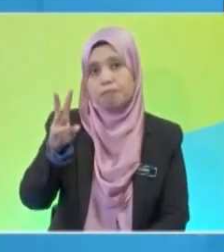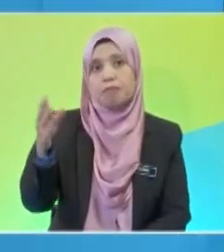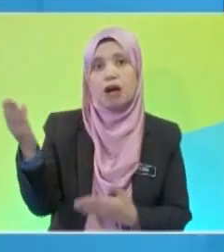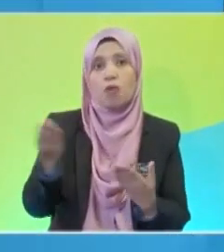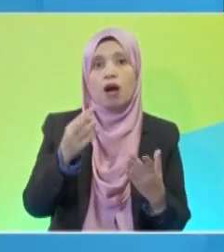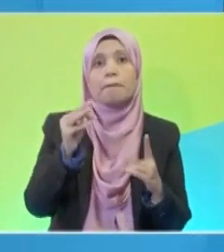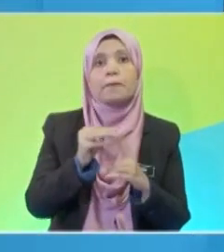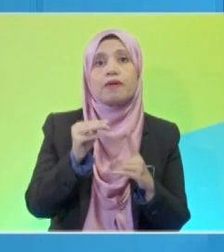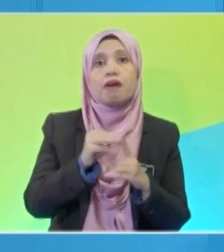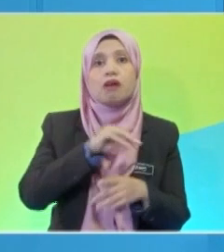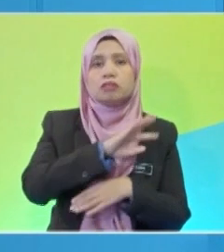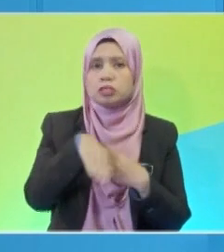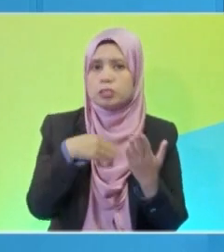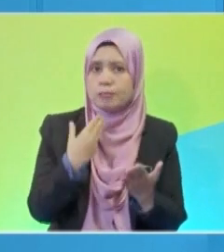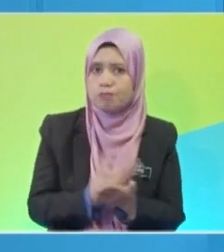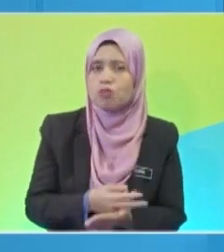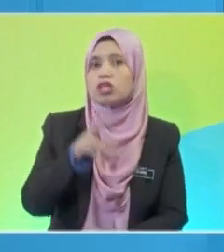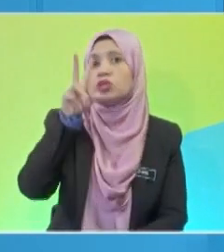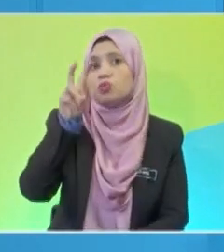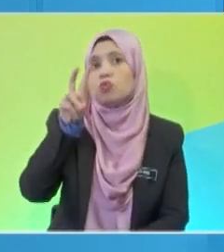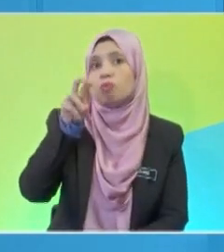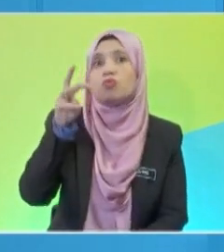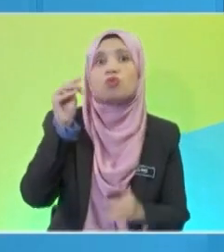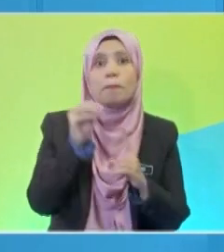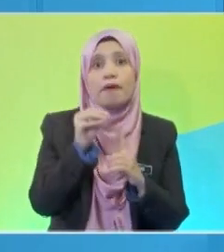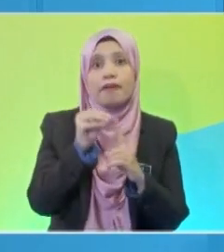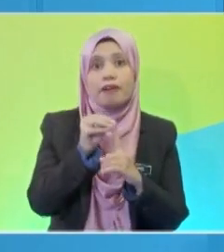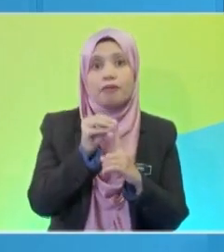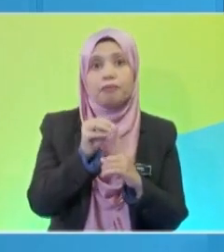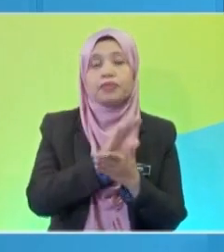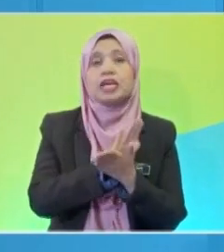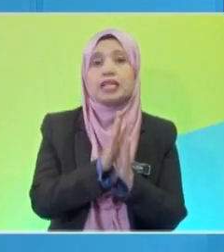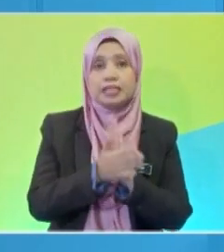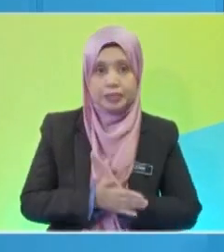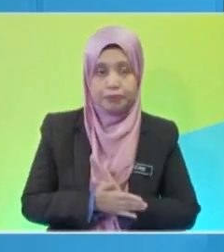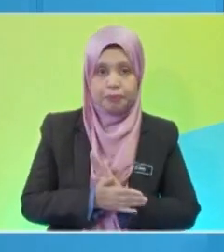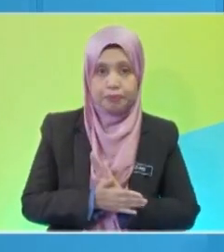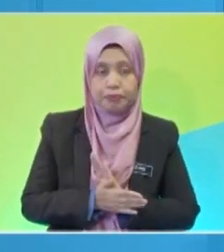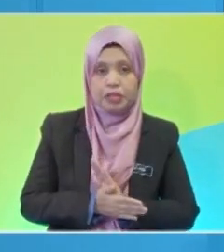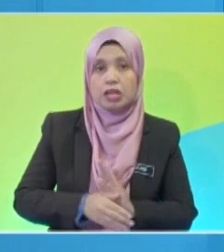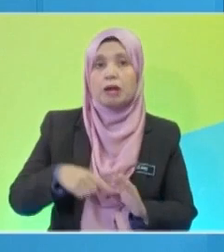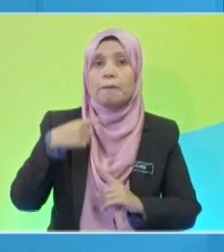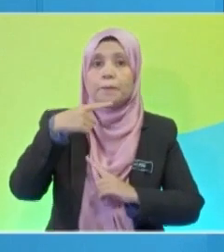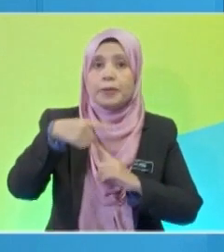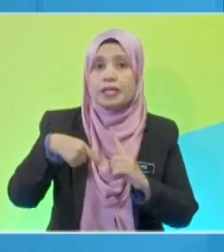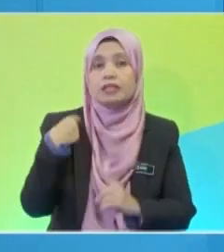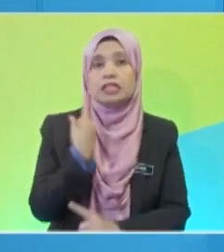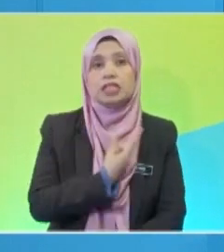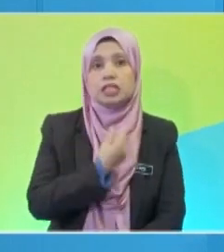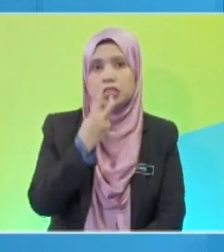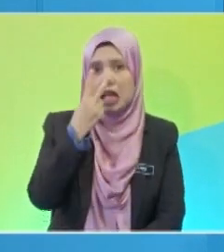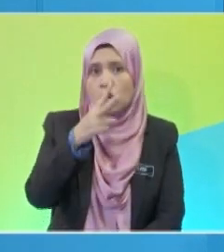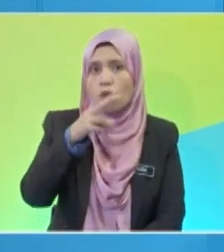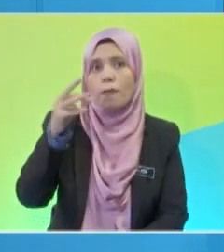markah 20 setiap soalan. 20 markah setiap soalan. Baik. Jadi di sini murid-murid, bila kita lihat markah